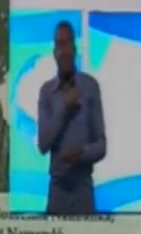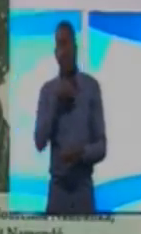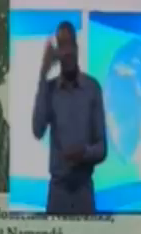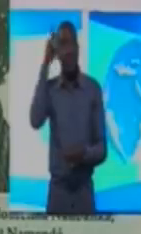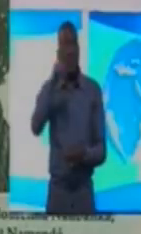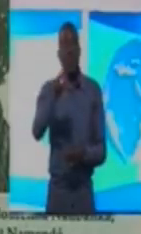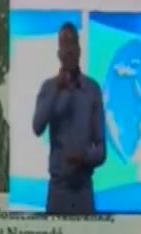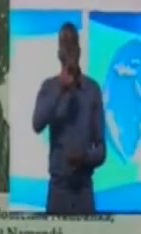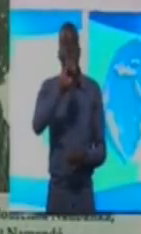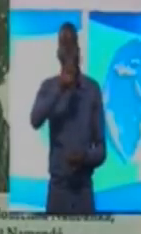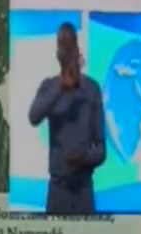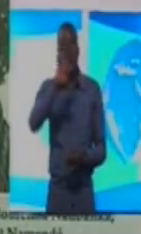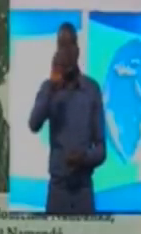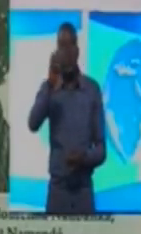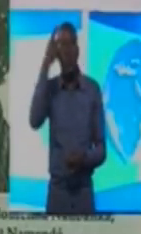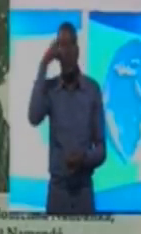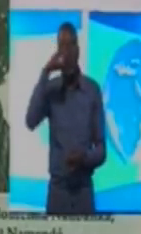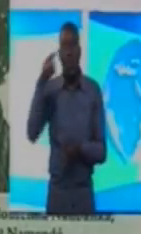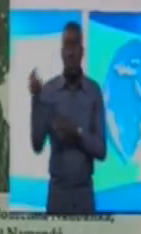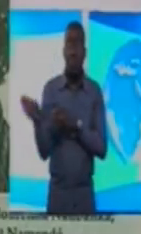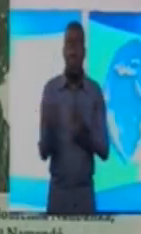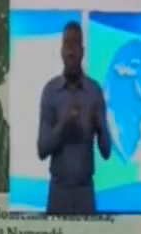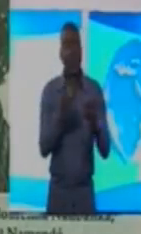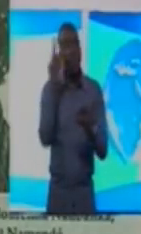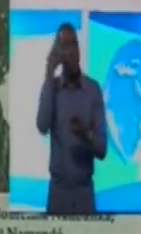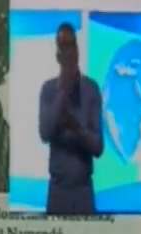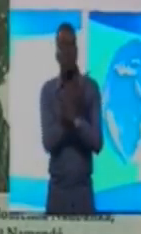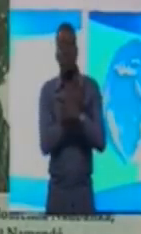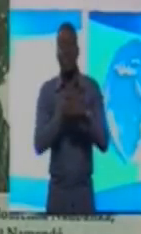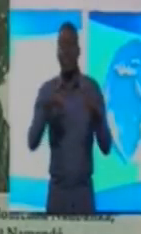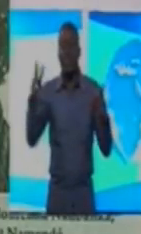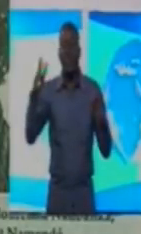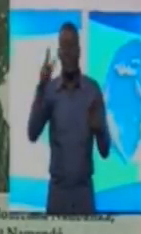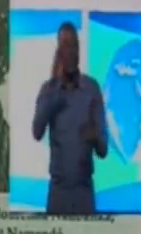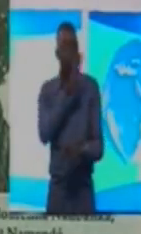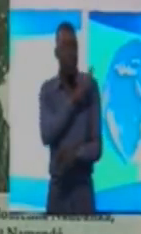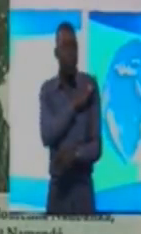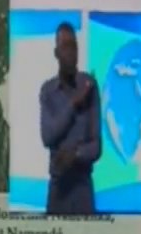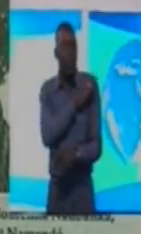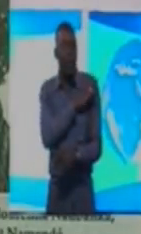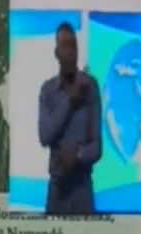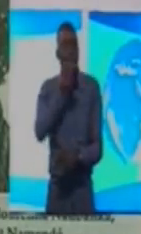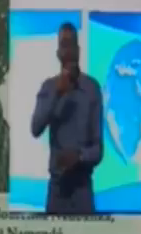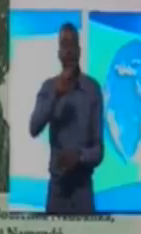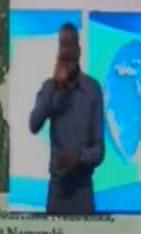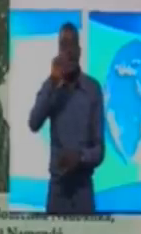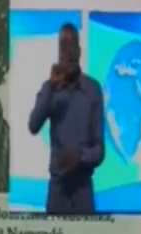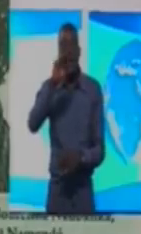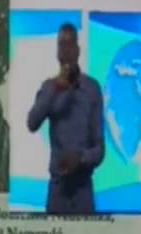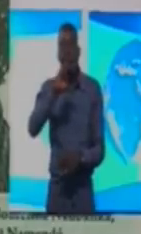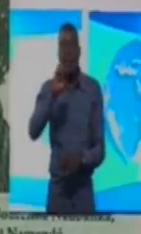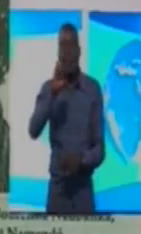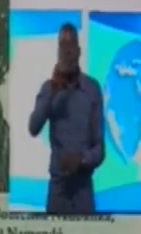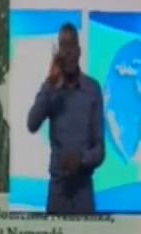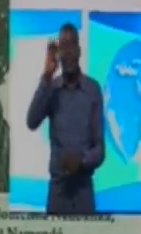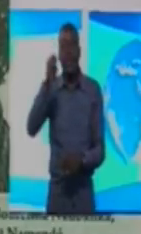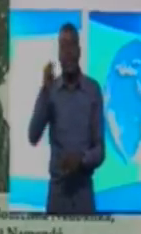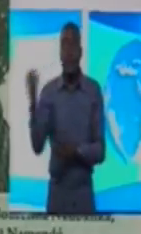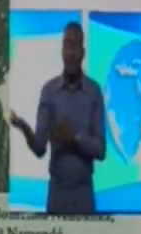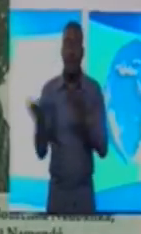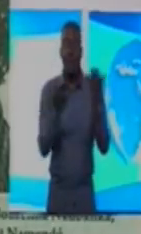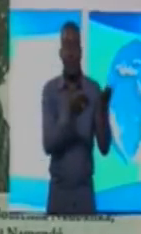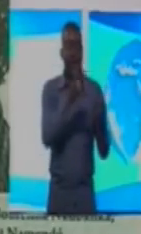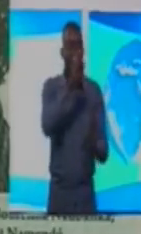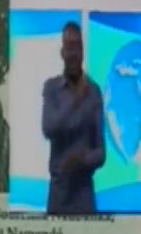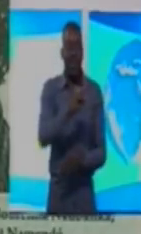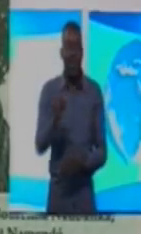de Boulsa manifestent pour la libération d'El Hadj Bourema Nagbanka Dinamende déféré à Ouagadougou